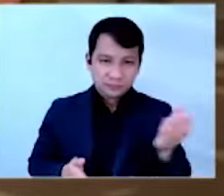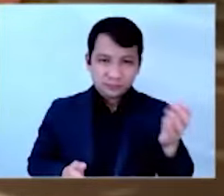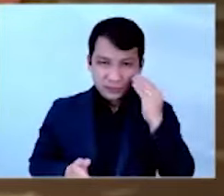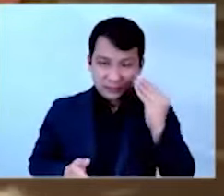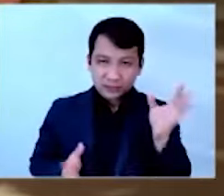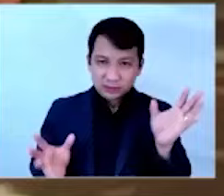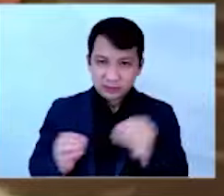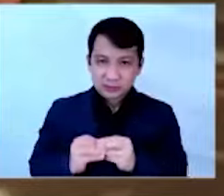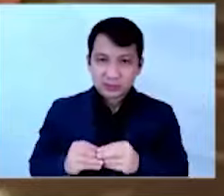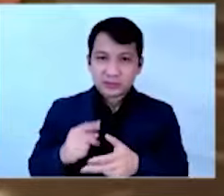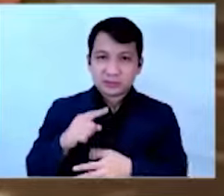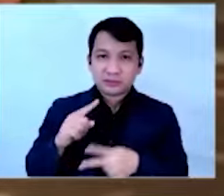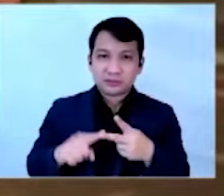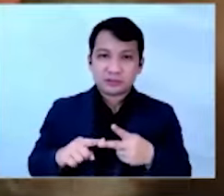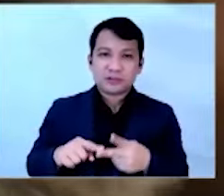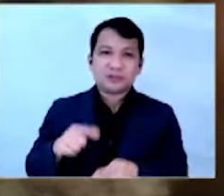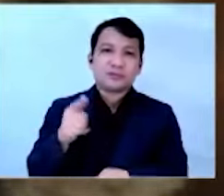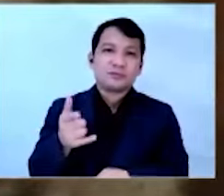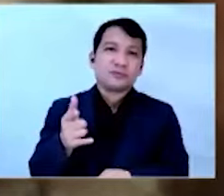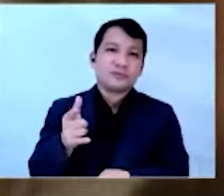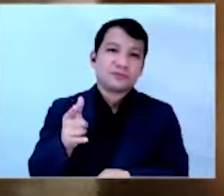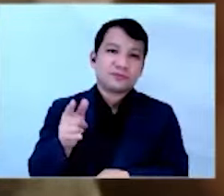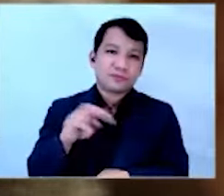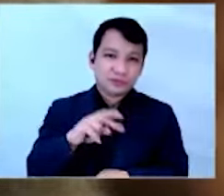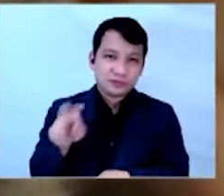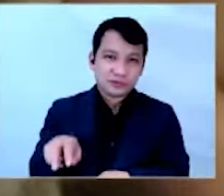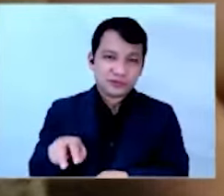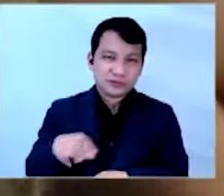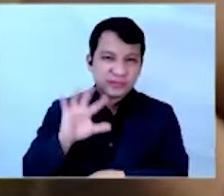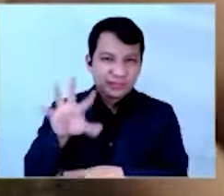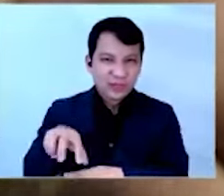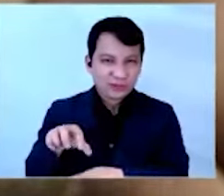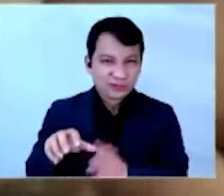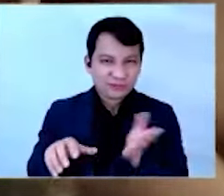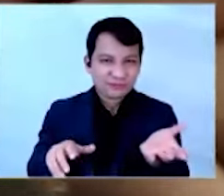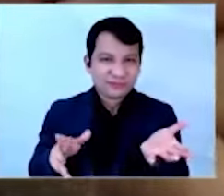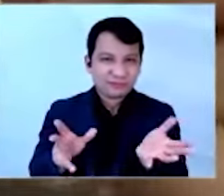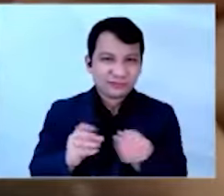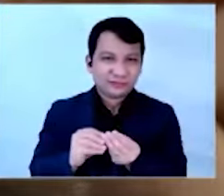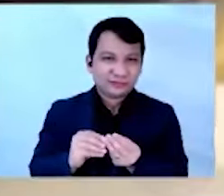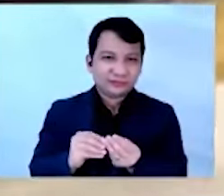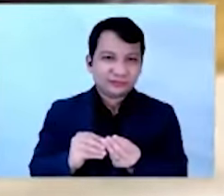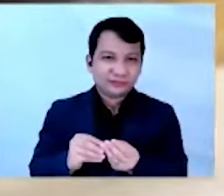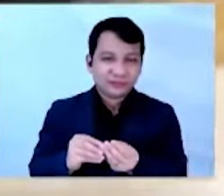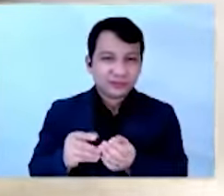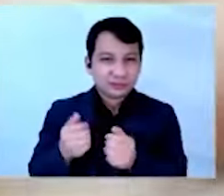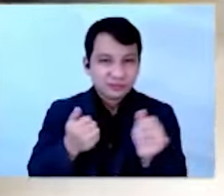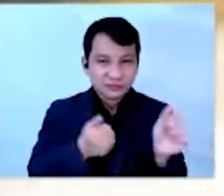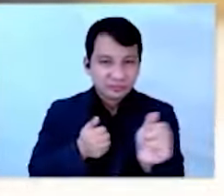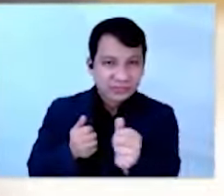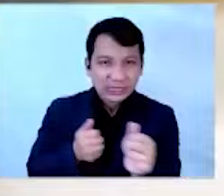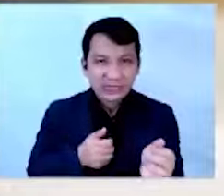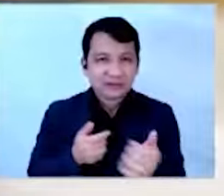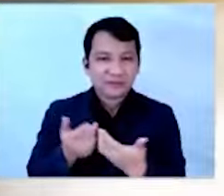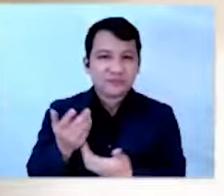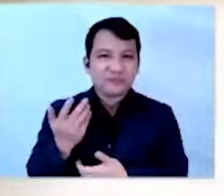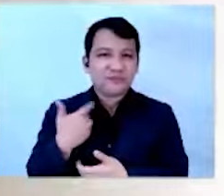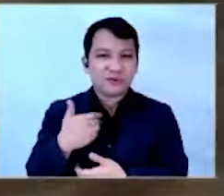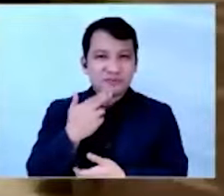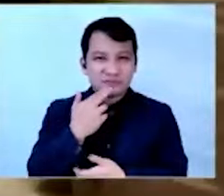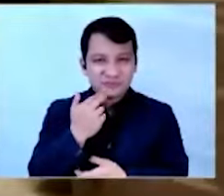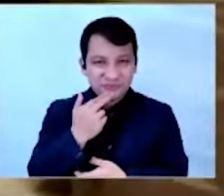yung 22 pusa. Siyempre, ito pa. Ito yung isa-isa. Cute. Sundan natin, Danny D. Oh, ang